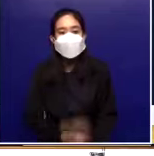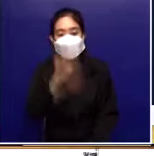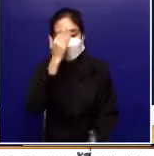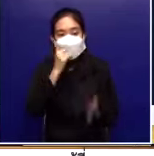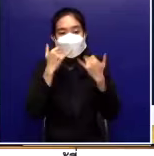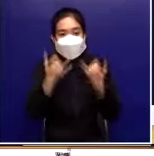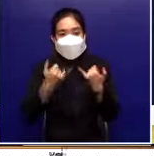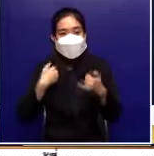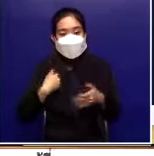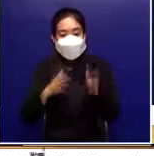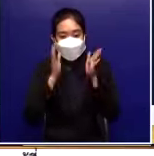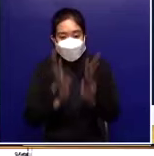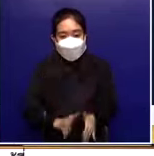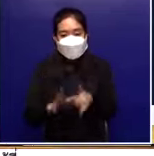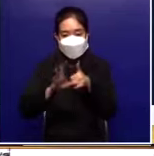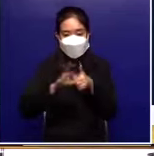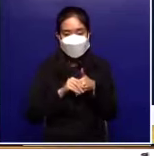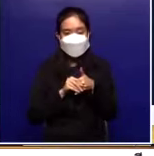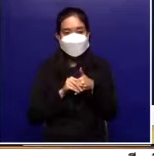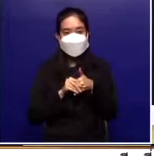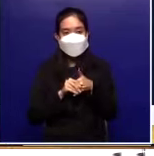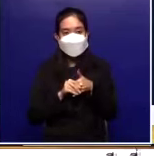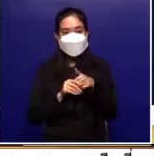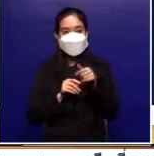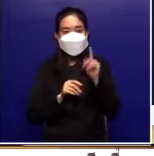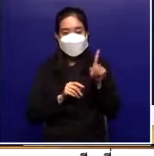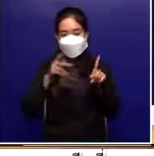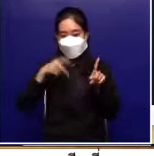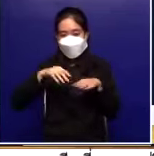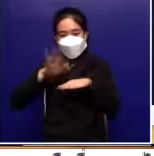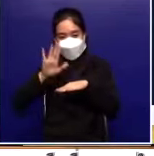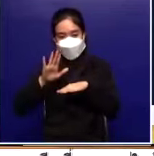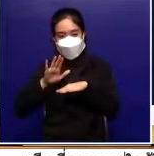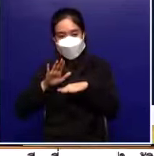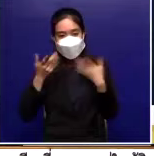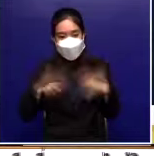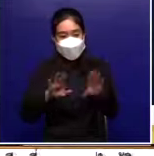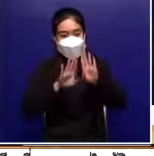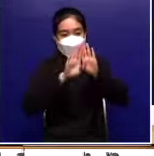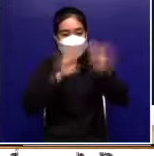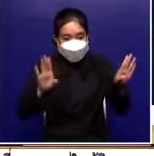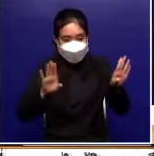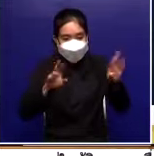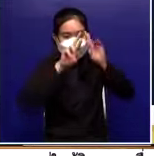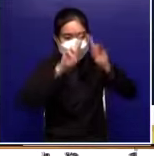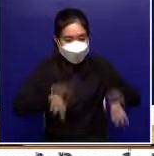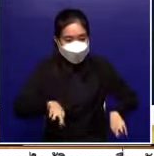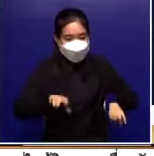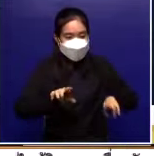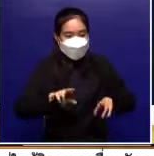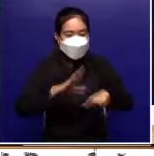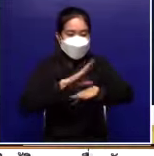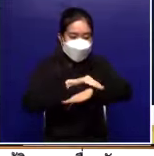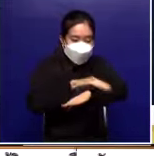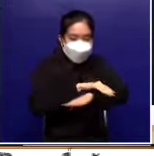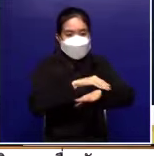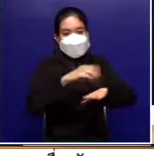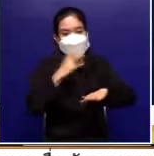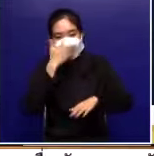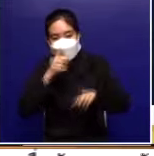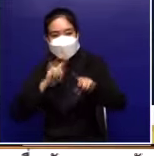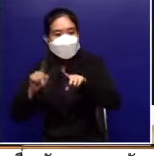วันนี้มีคนติดเชื้อหลักพันเปิดเอายังไงกันเนี่ยเนี่ยท่านประธานครับมันจึงบอกว่างบประมาณรายจ่ายประจำปี